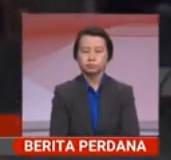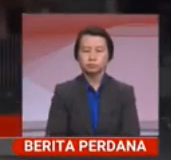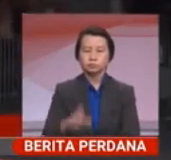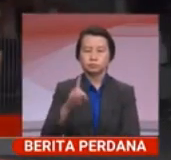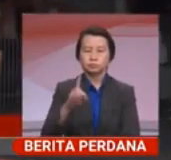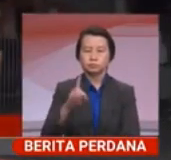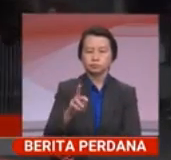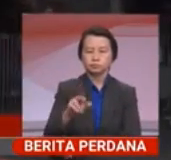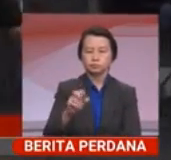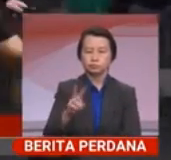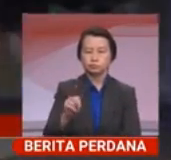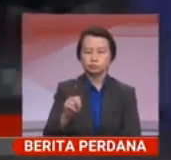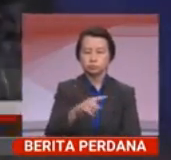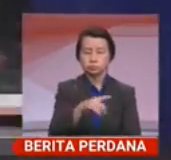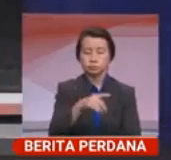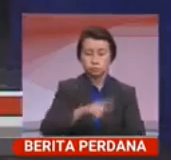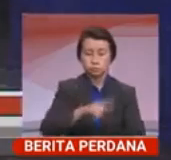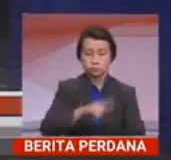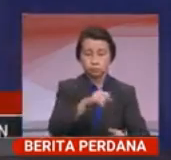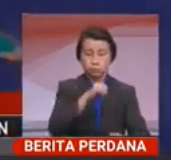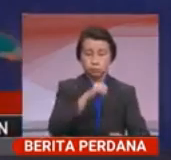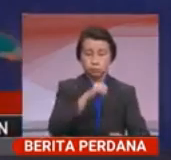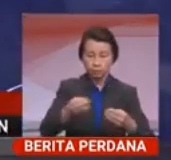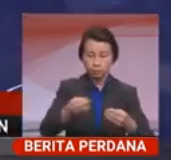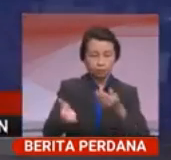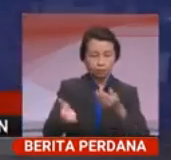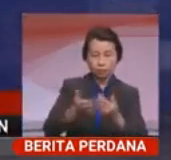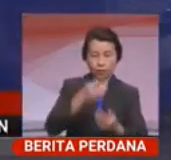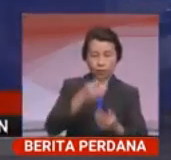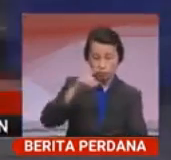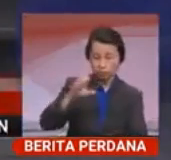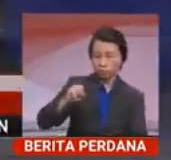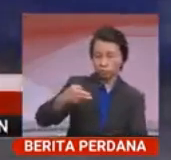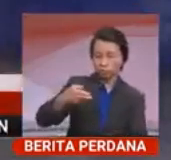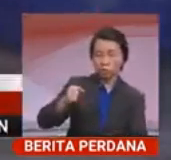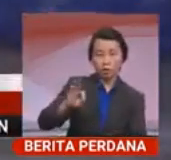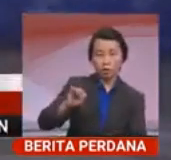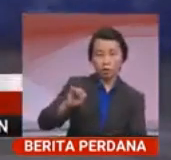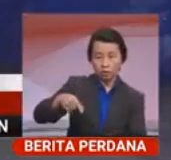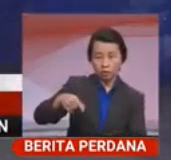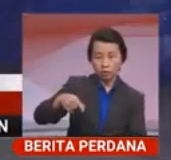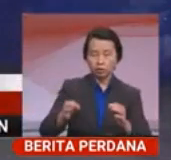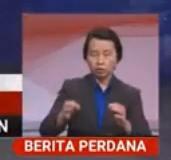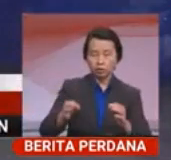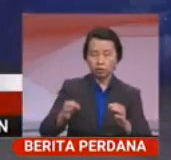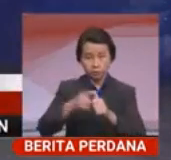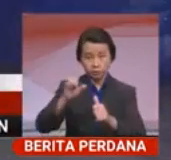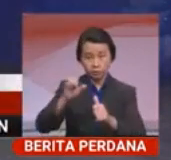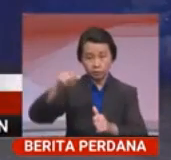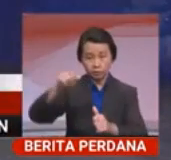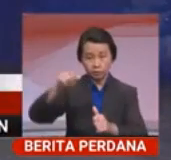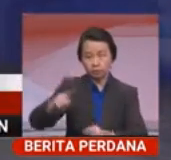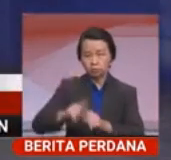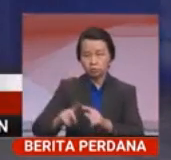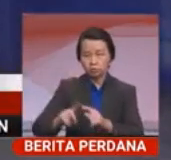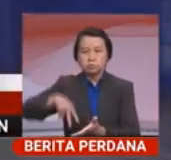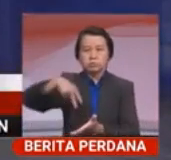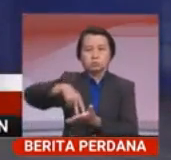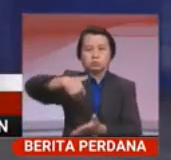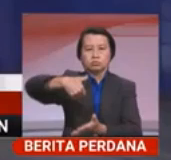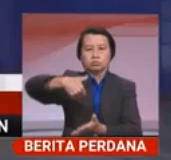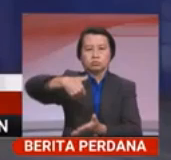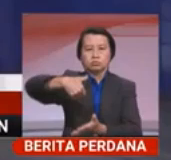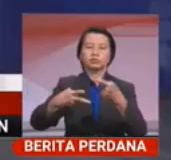Darren Rahul Pragasam bagaimanapun tidak memberi laluan mudah kepada Syafiq. Walaupun kecundang di set pertama, namun Darren bangkit untuk menang di set